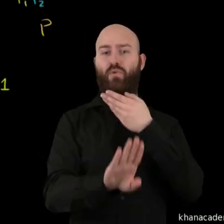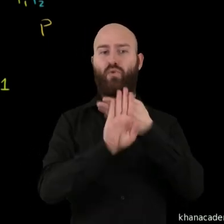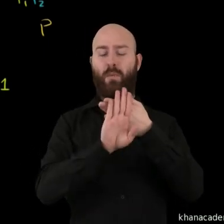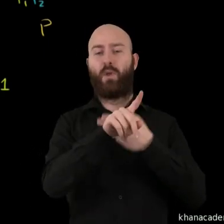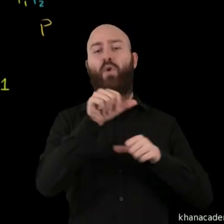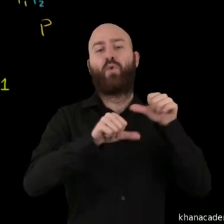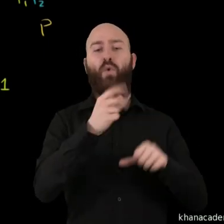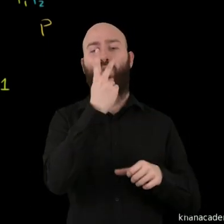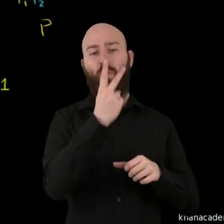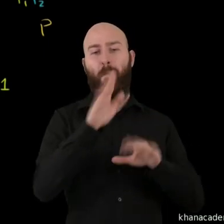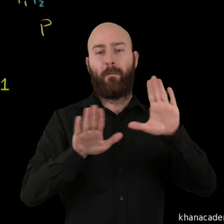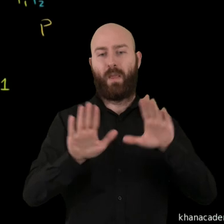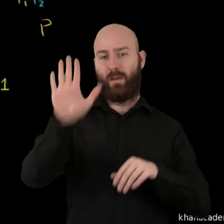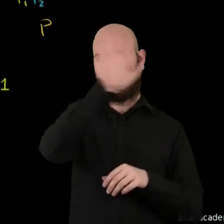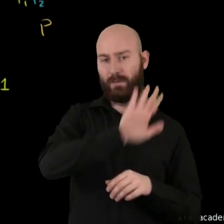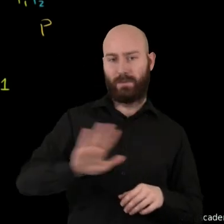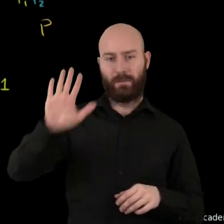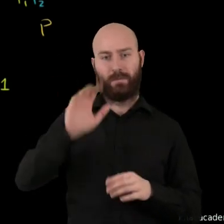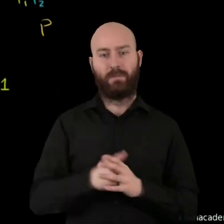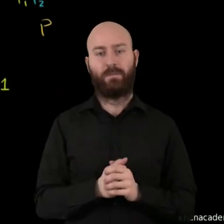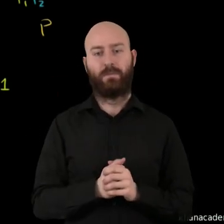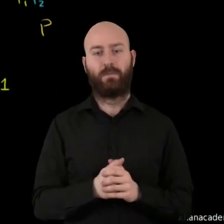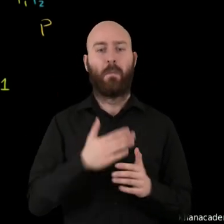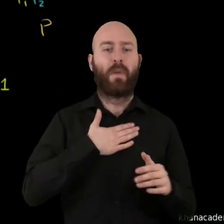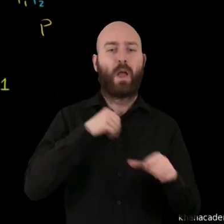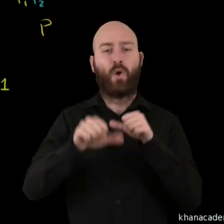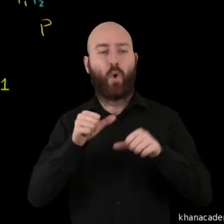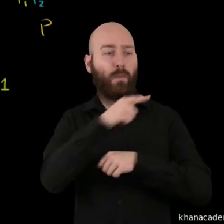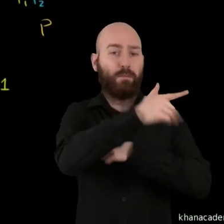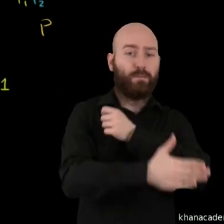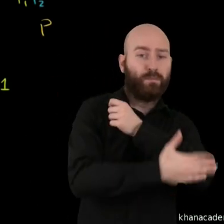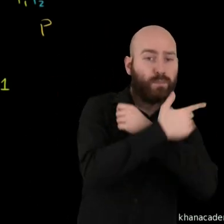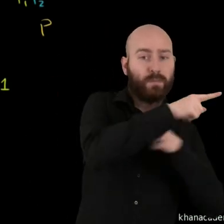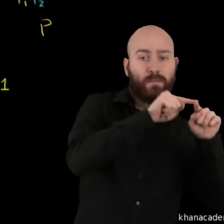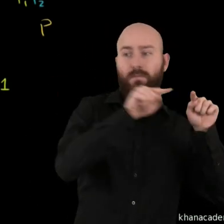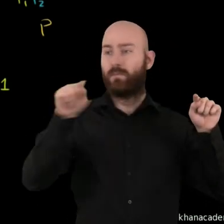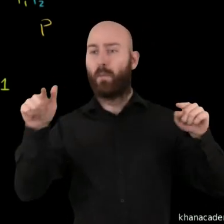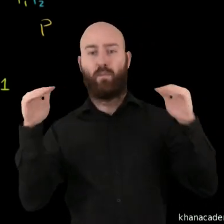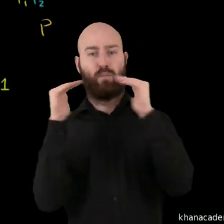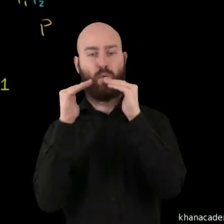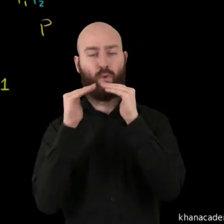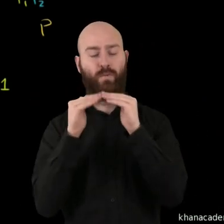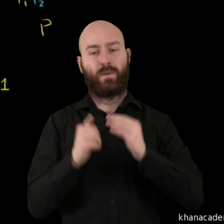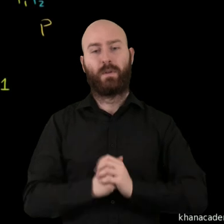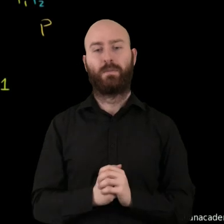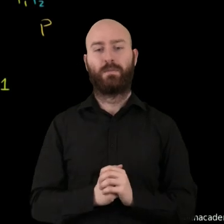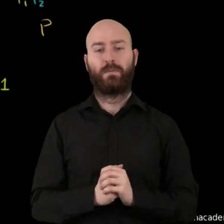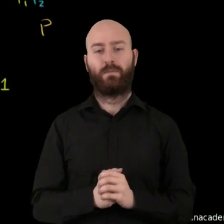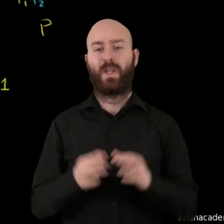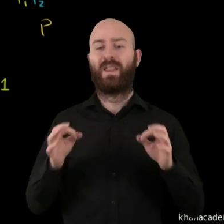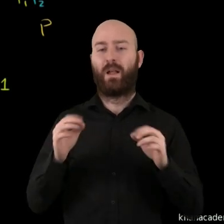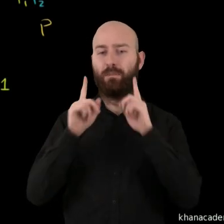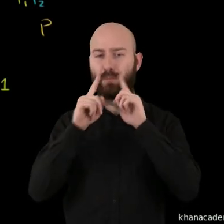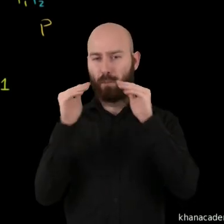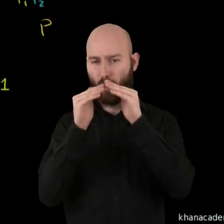czyli w nominale. To jest PKB nominalny w cenach z tego roku. A ten obszar to PKB z roku drugiego wyrażony w